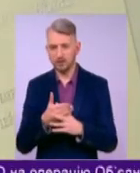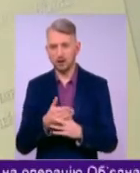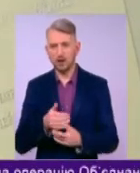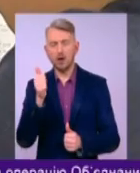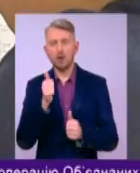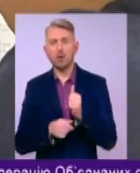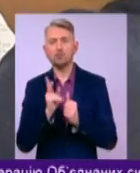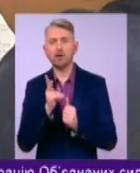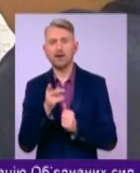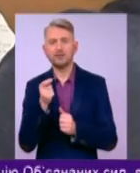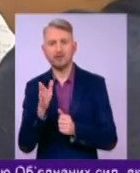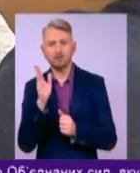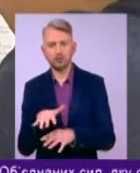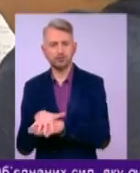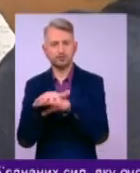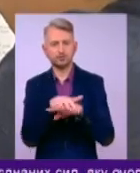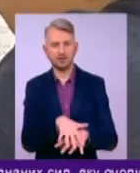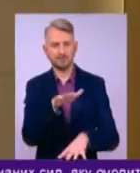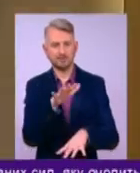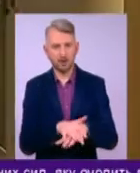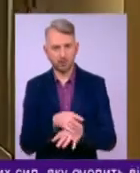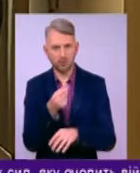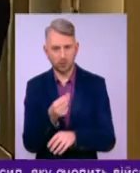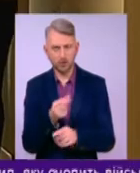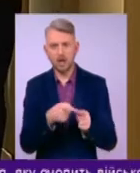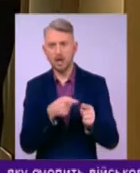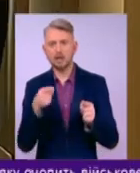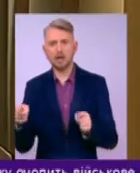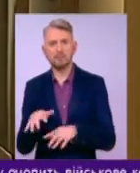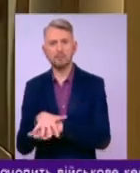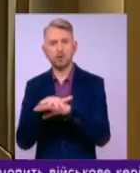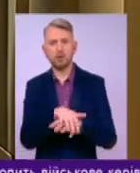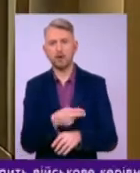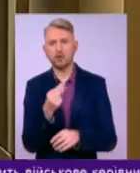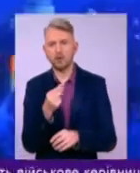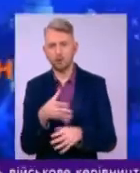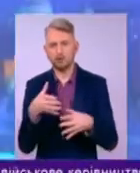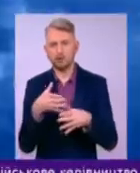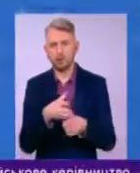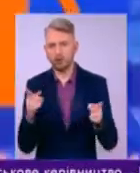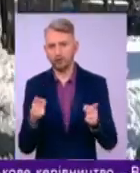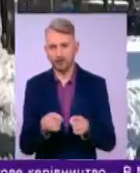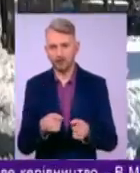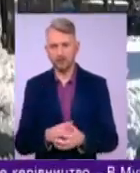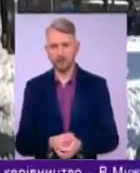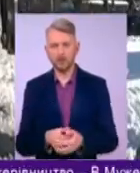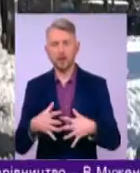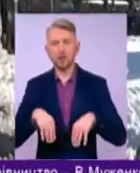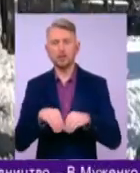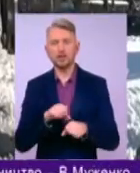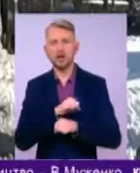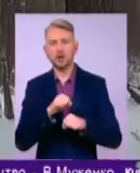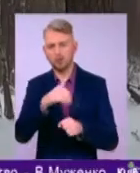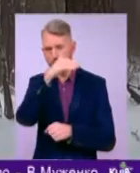буде перераховувати на рахунки в банківських установах. Терміни перерахування коштів скоротили. Родини Героїв